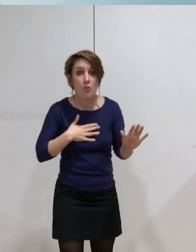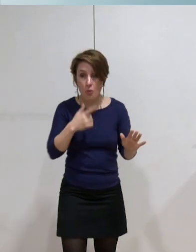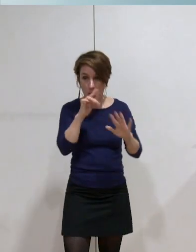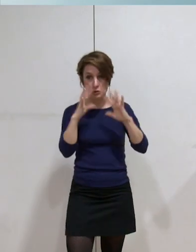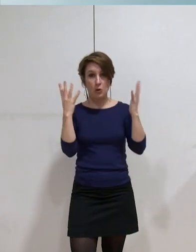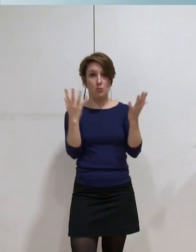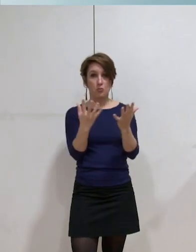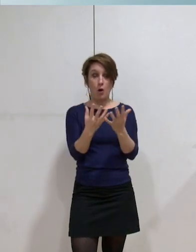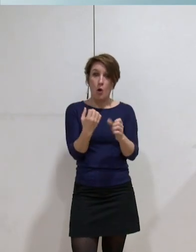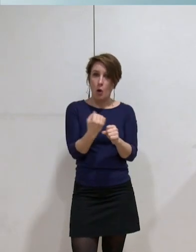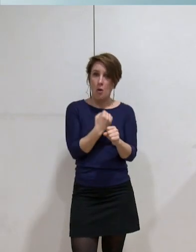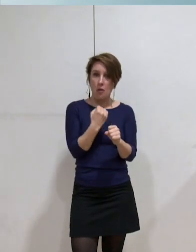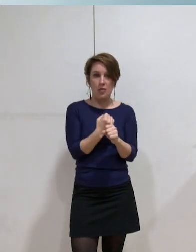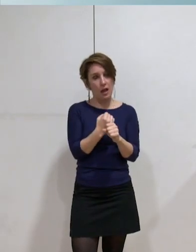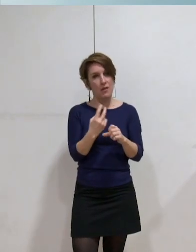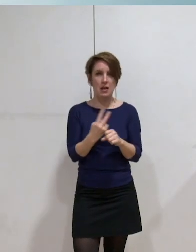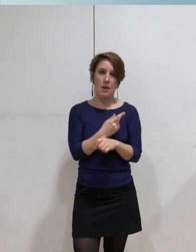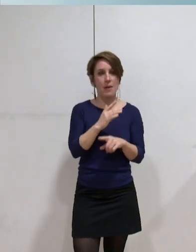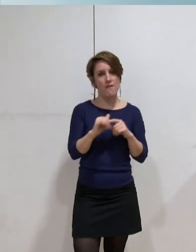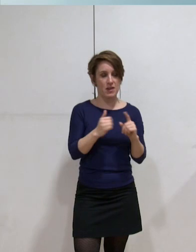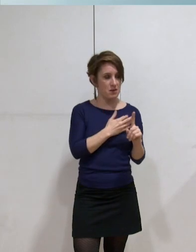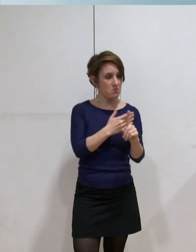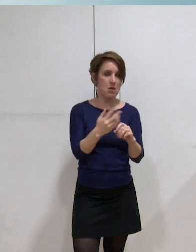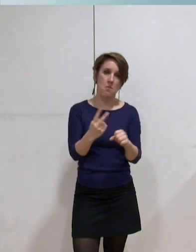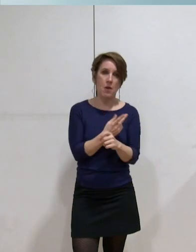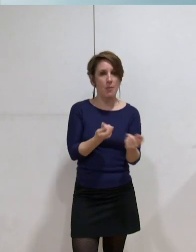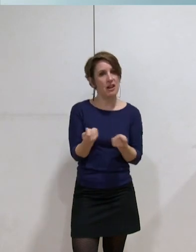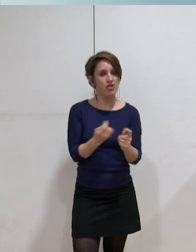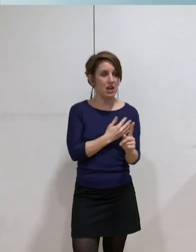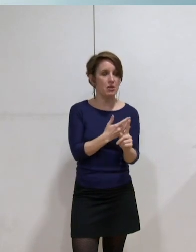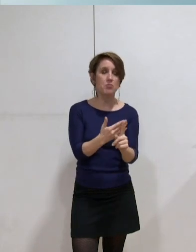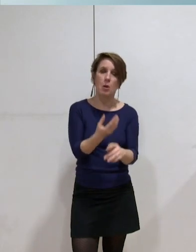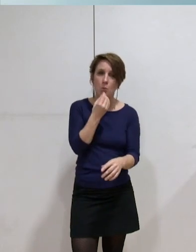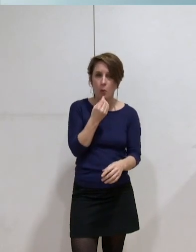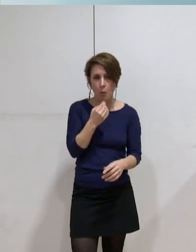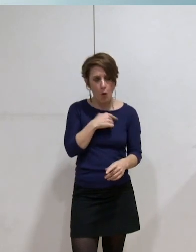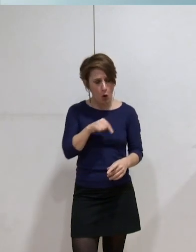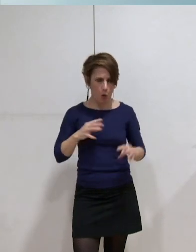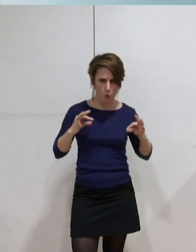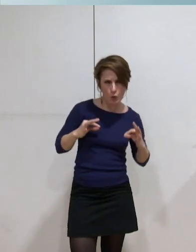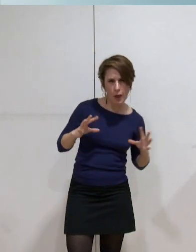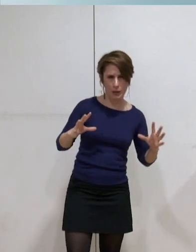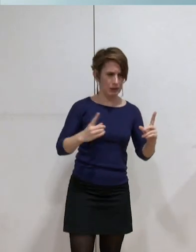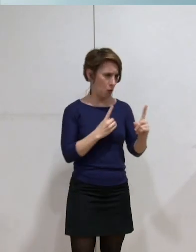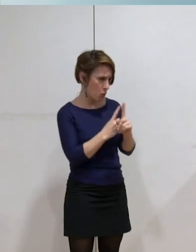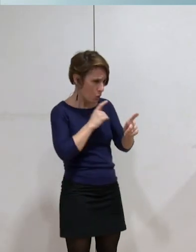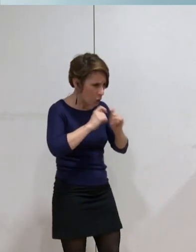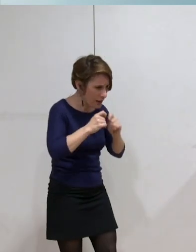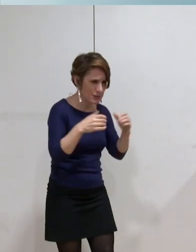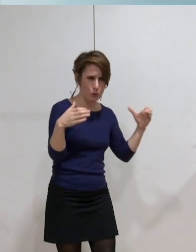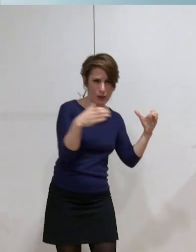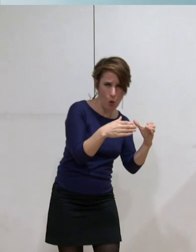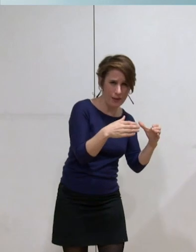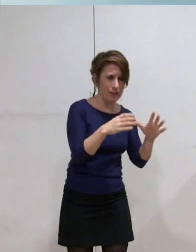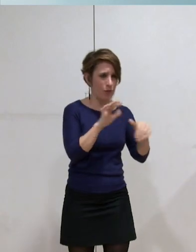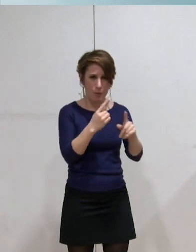travail il a été pas si mal fait que ça pas si mal conduit que ça on a pris le temps de discuter collectivement et avec